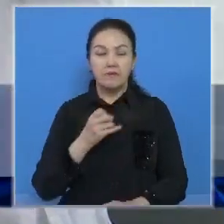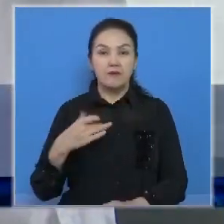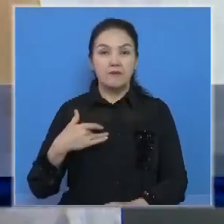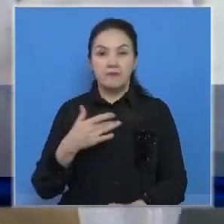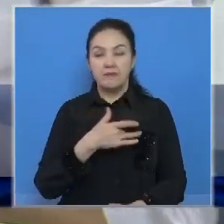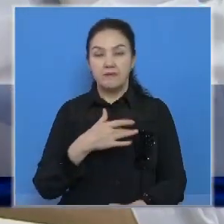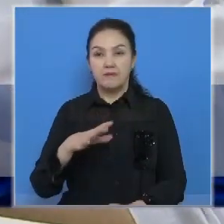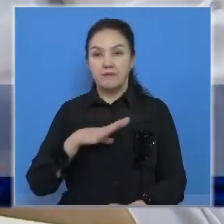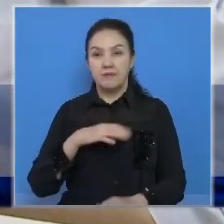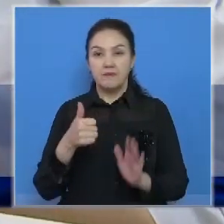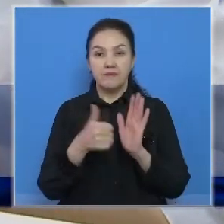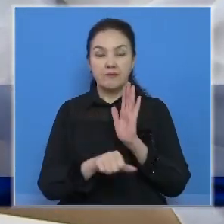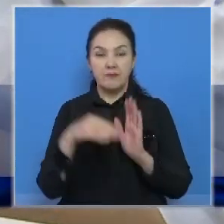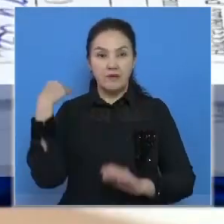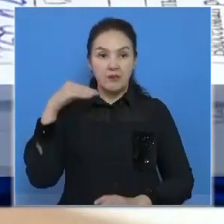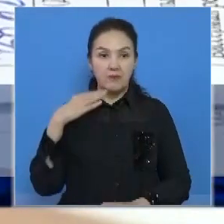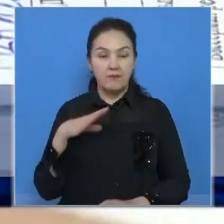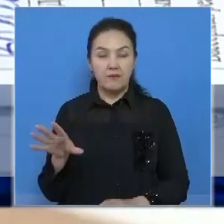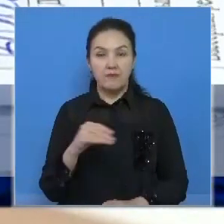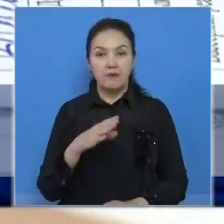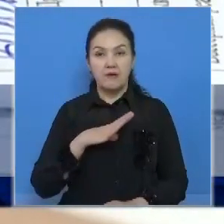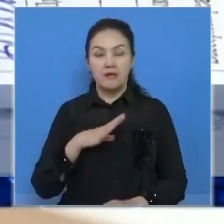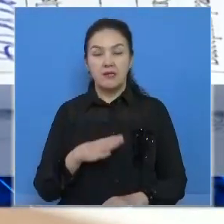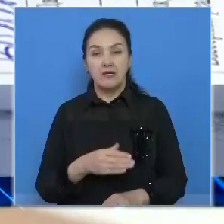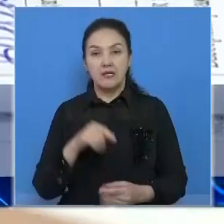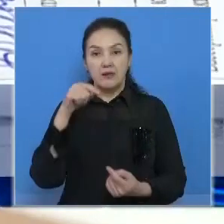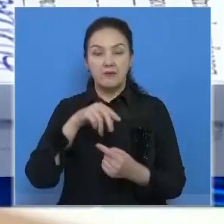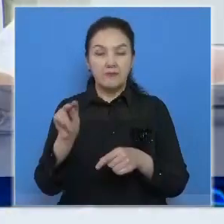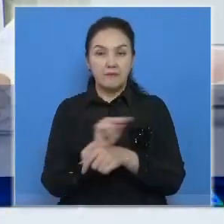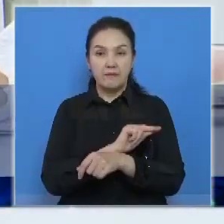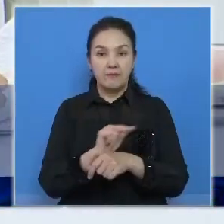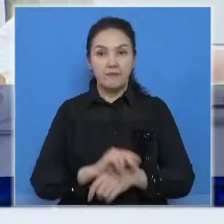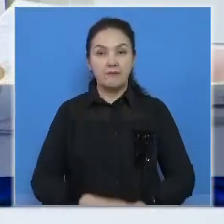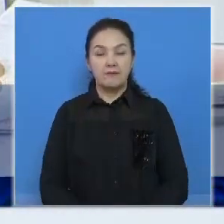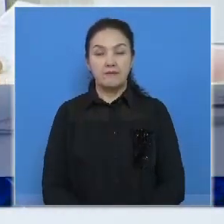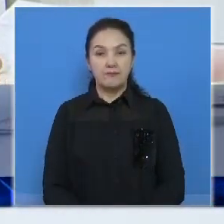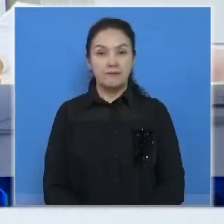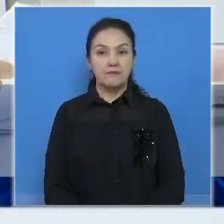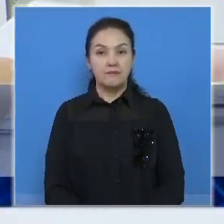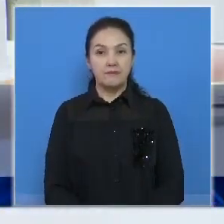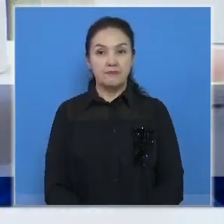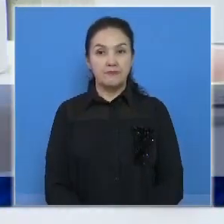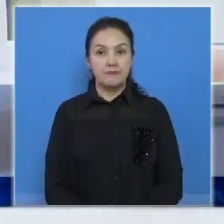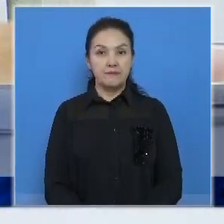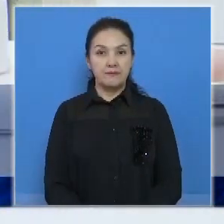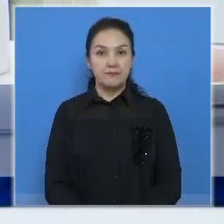туберкулез был поставлен 60 актюбинцам. Все они получают соответствующее лечение. Инкара Карашева, Самат Каликенов, телеканал Актобе.